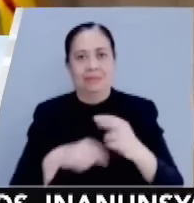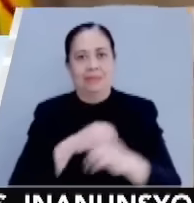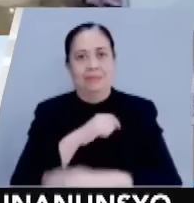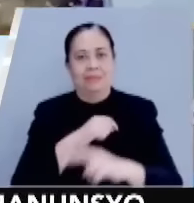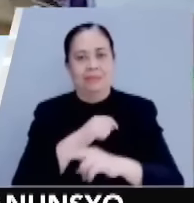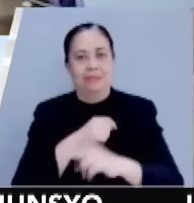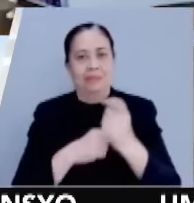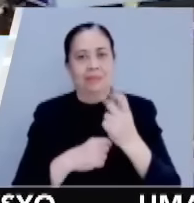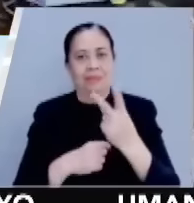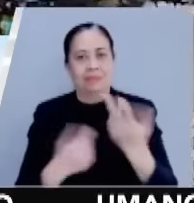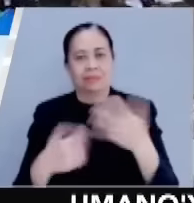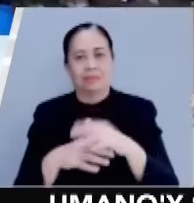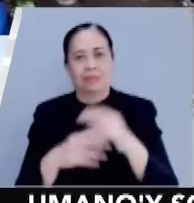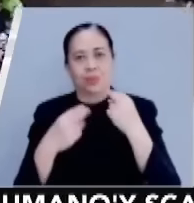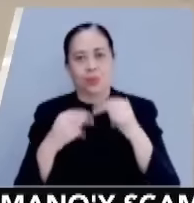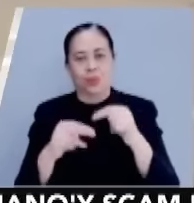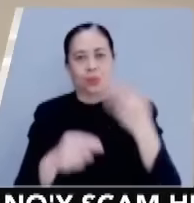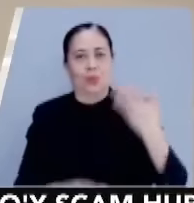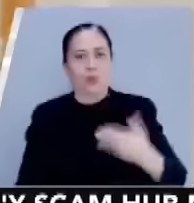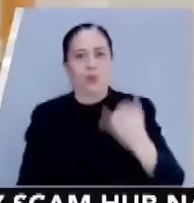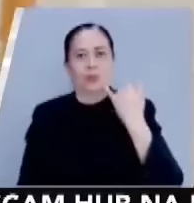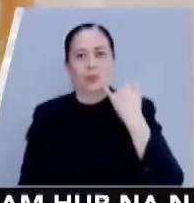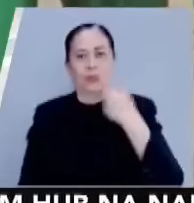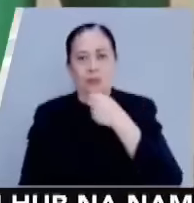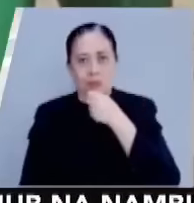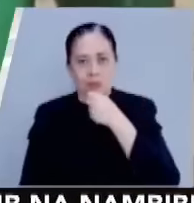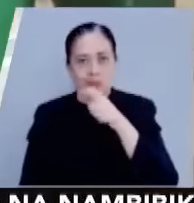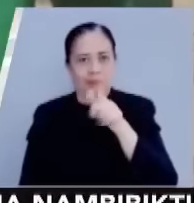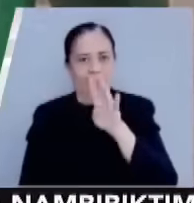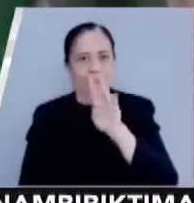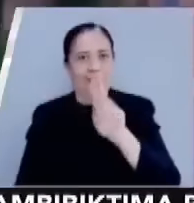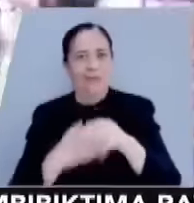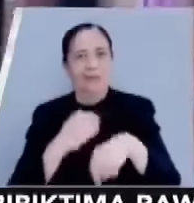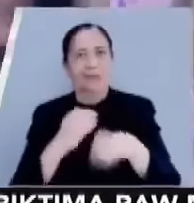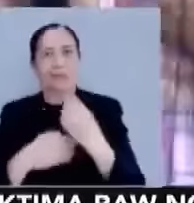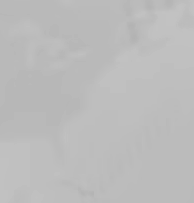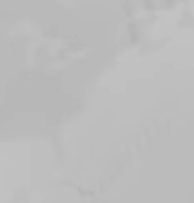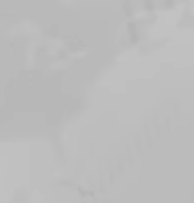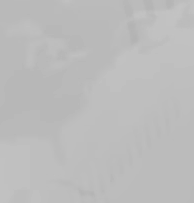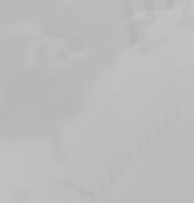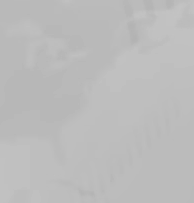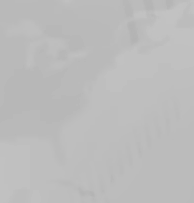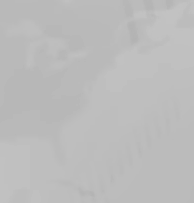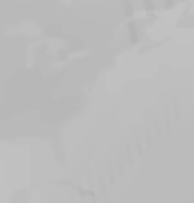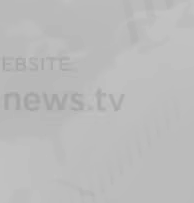Integrated News, Jasmine Gabriel Galvan, Nakatutok 24 Oras.